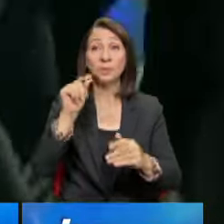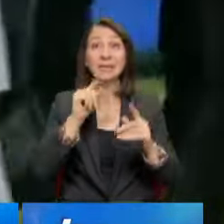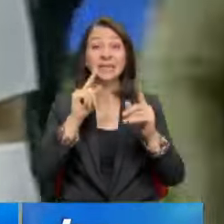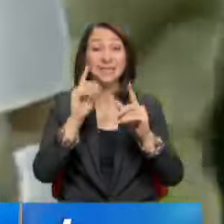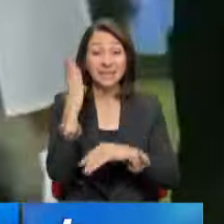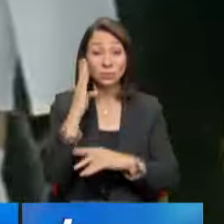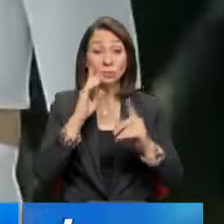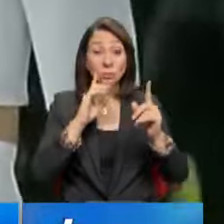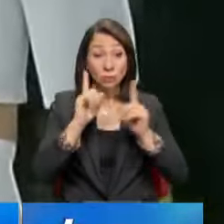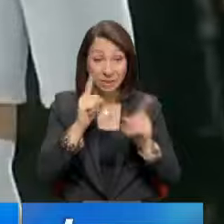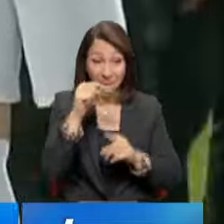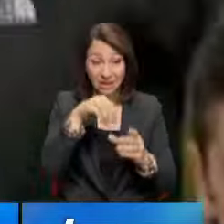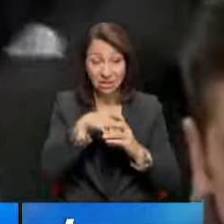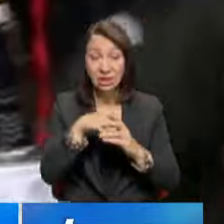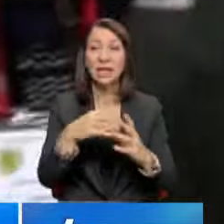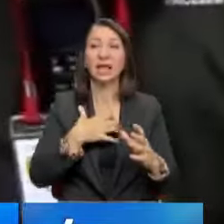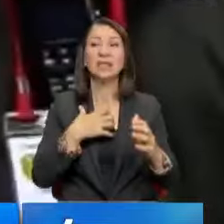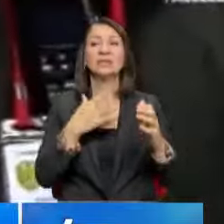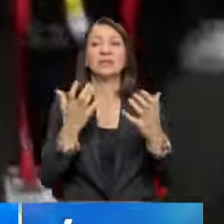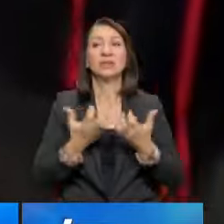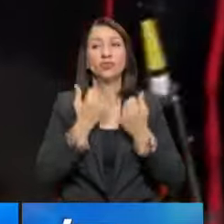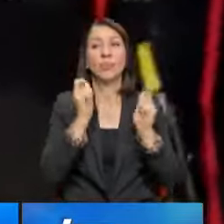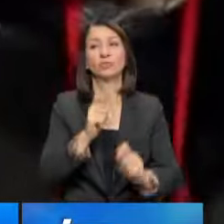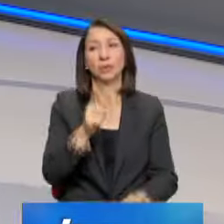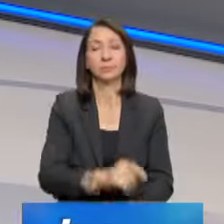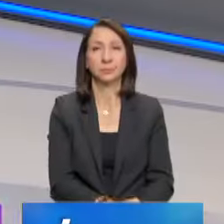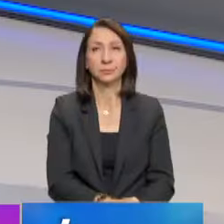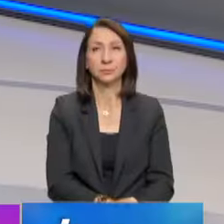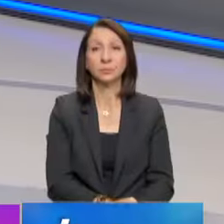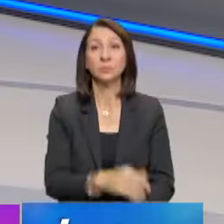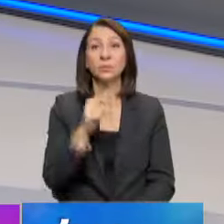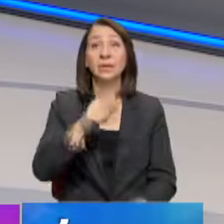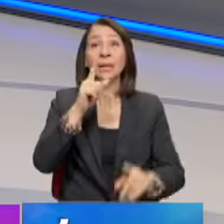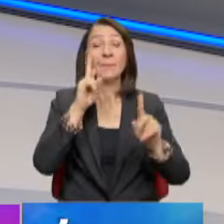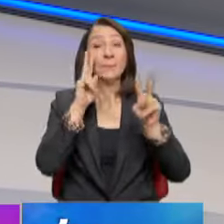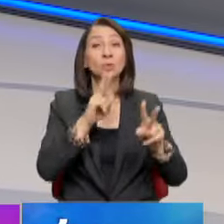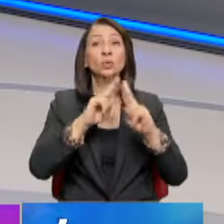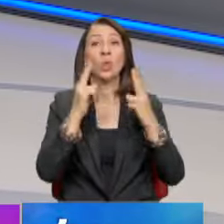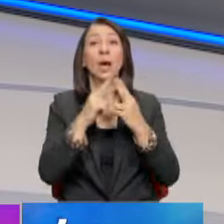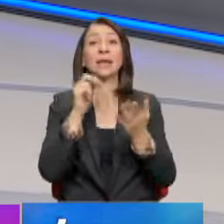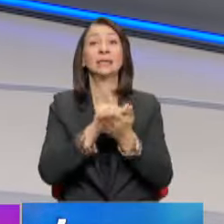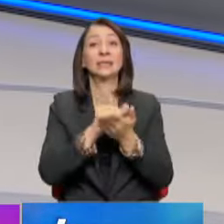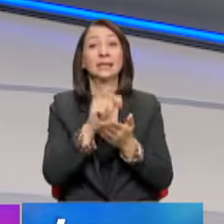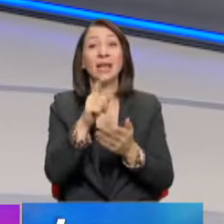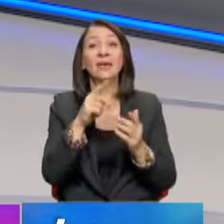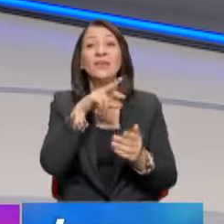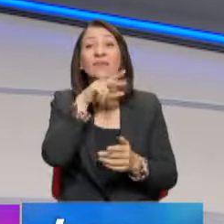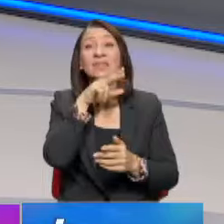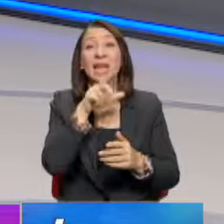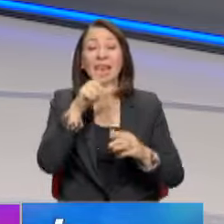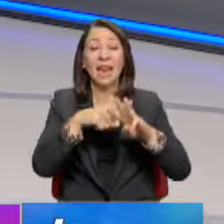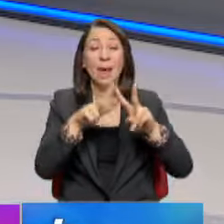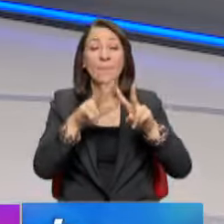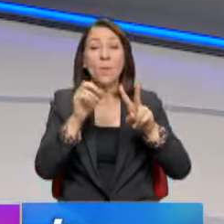Kasım'daki duruşmada mütalaya ilişkin savunma yapacak. Bugün ilk bakışta dünya gazetelerinden Fransız Le